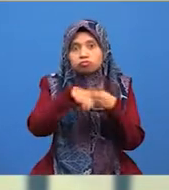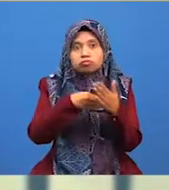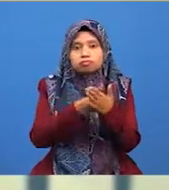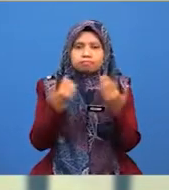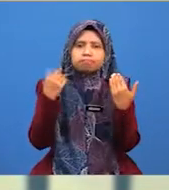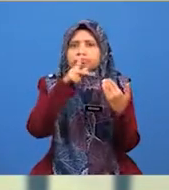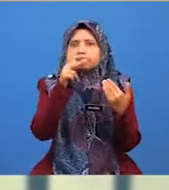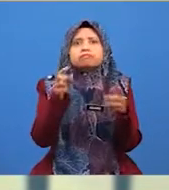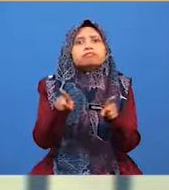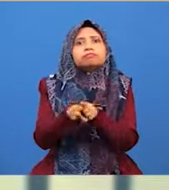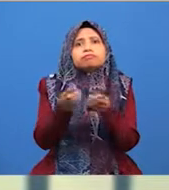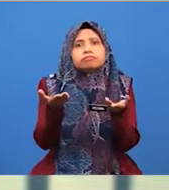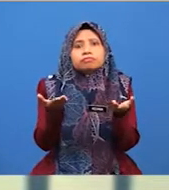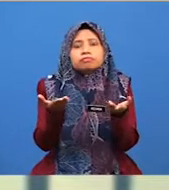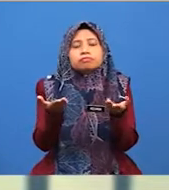sama?